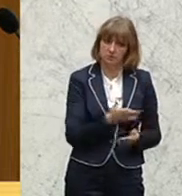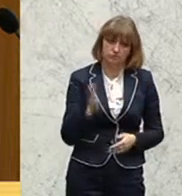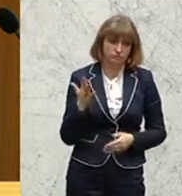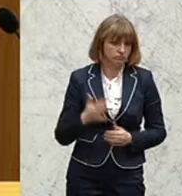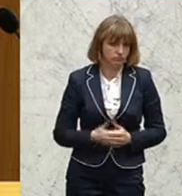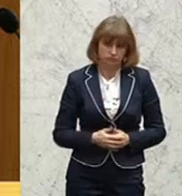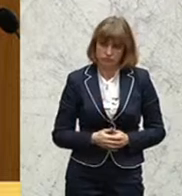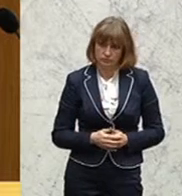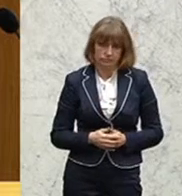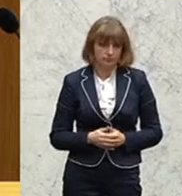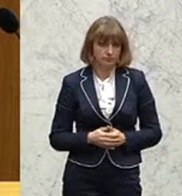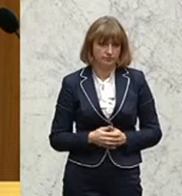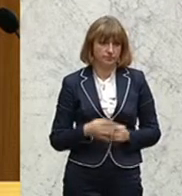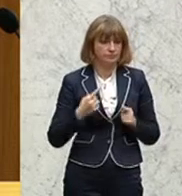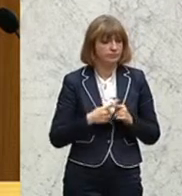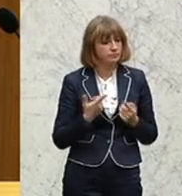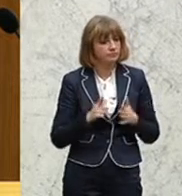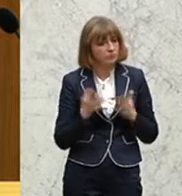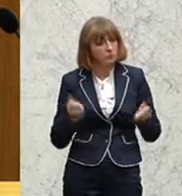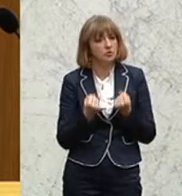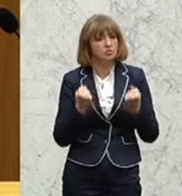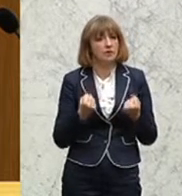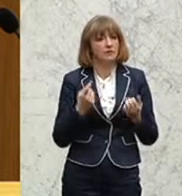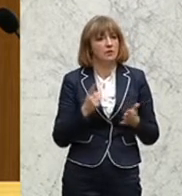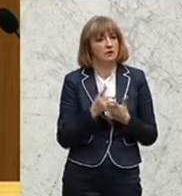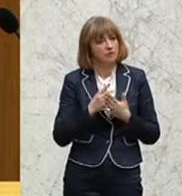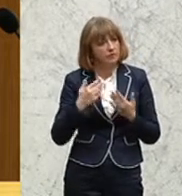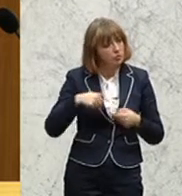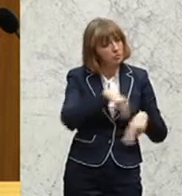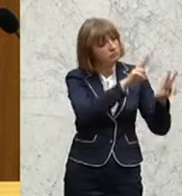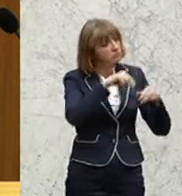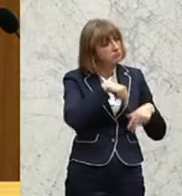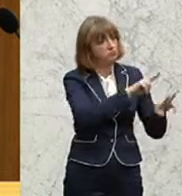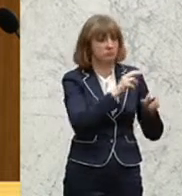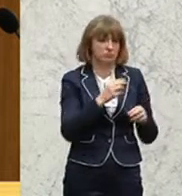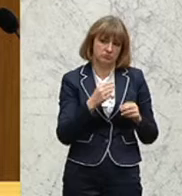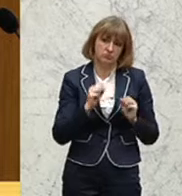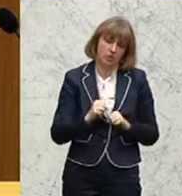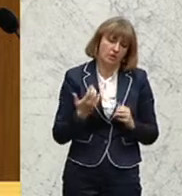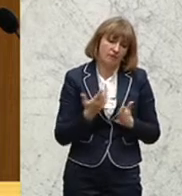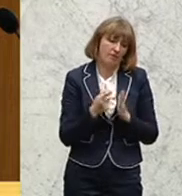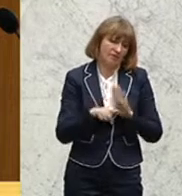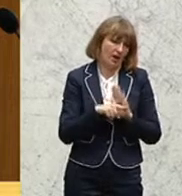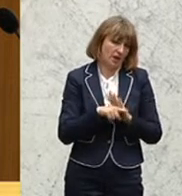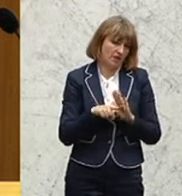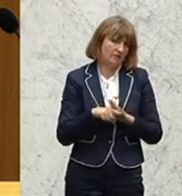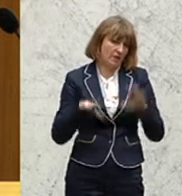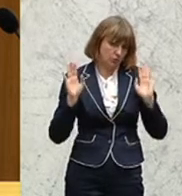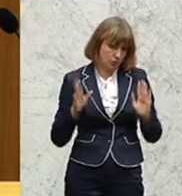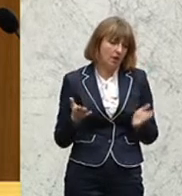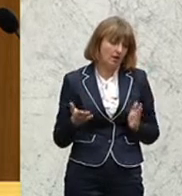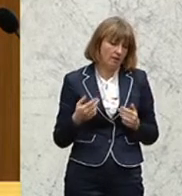haben. Und eine Schaffung von Rückführungsmöglichkeiten bei einem negativen Asylbescheid ist für